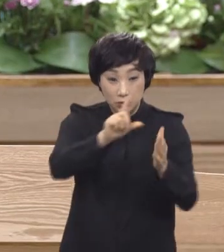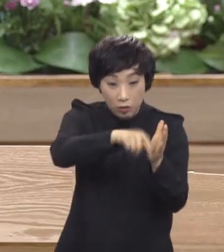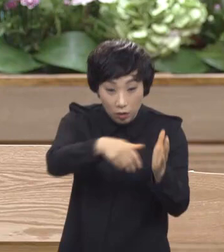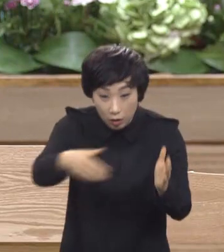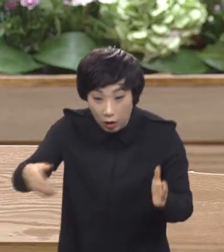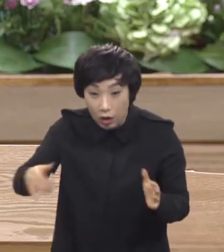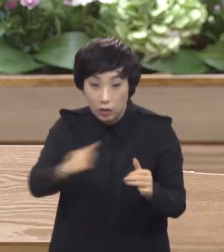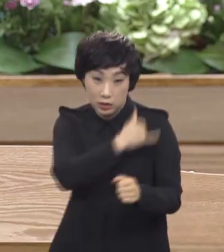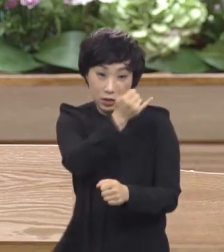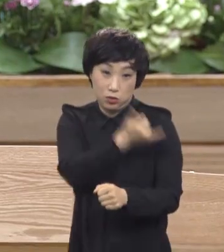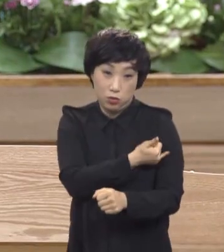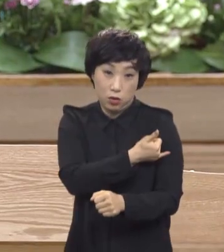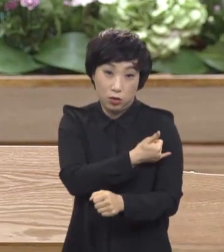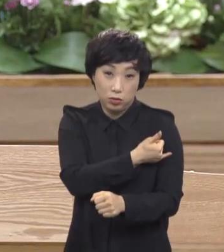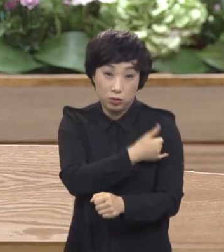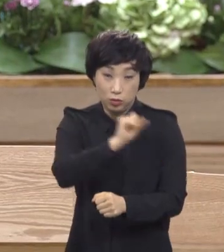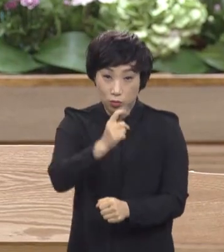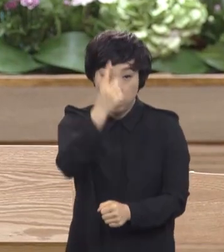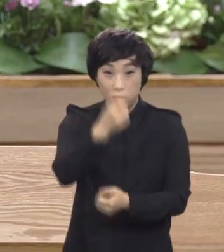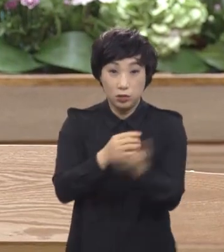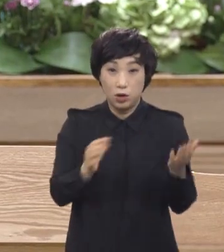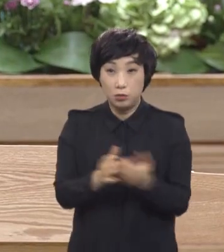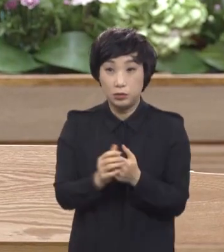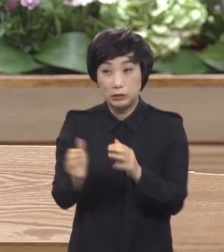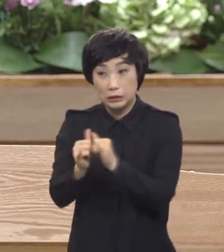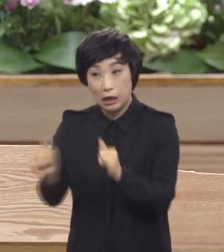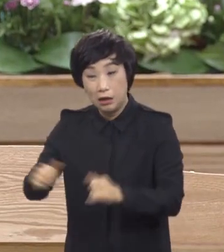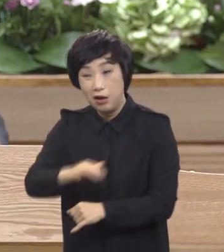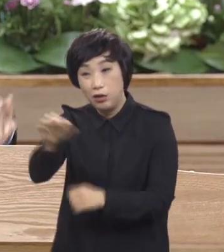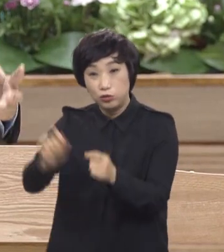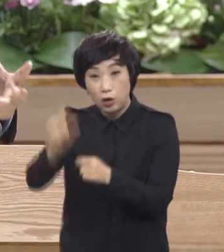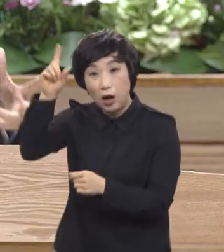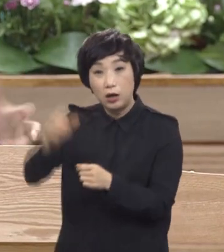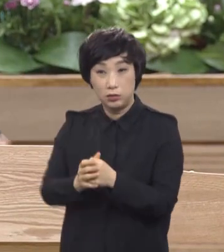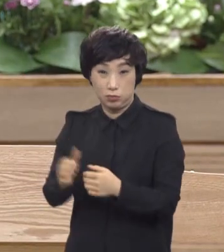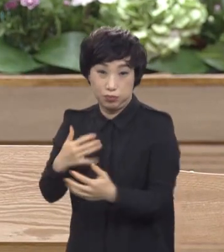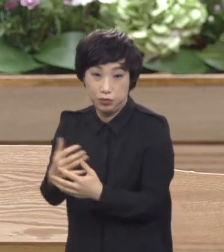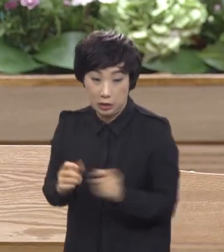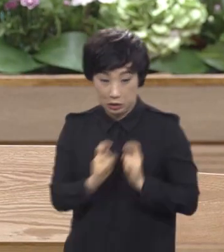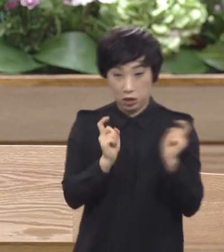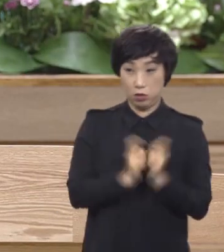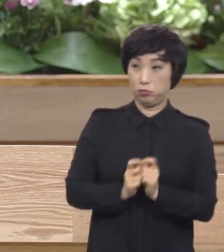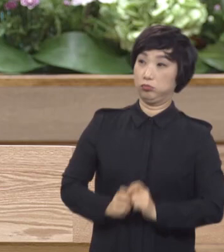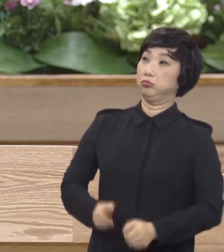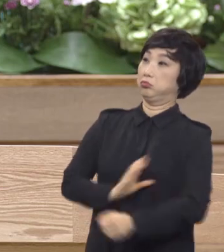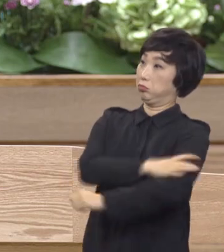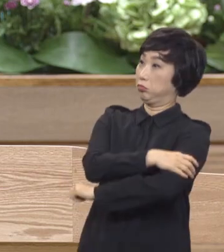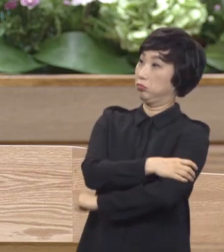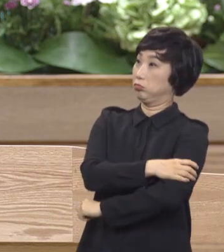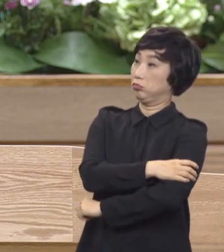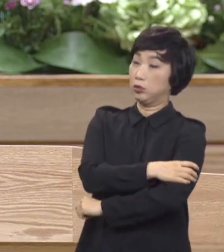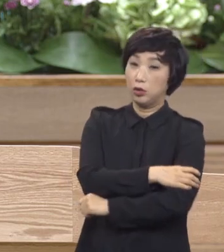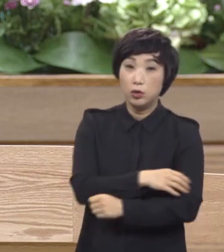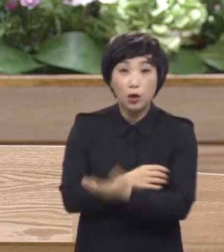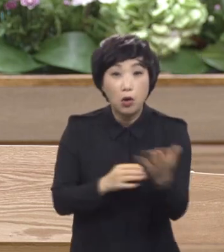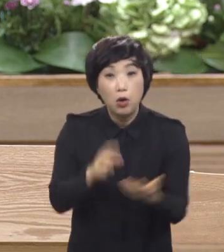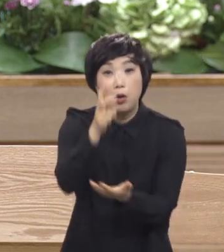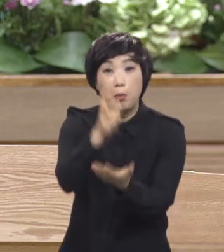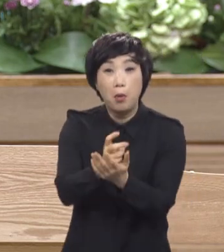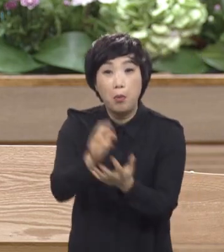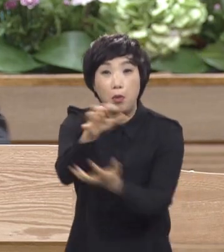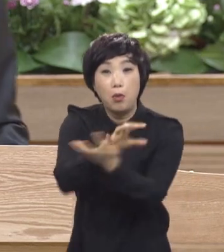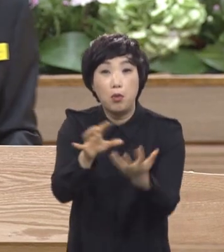인권이라는 이것 때문에 대중은 불안하고 자기 개인은 자기 맘대로도 되는 무법천지